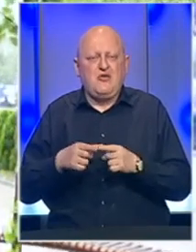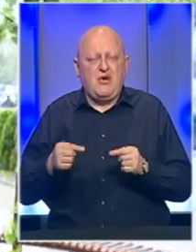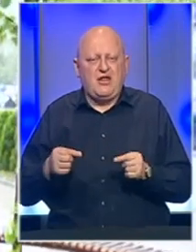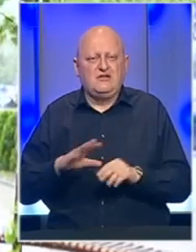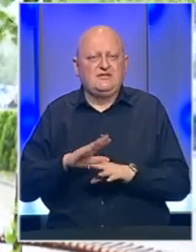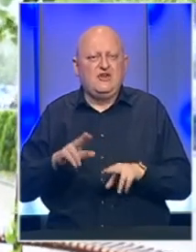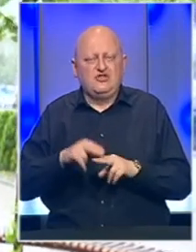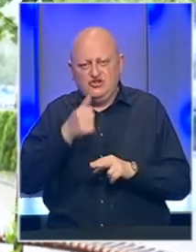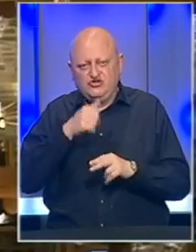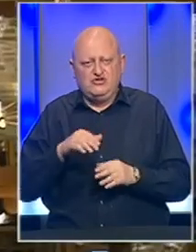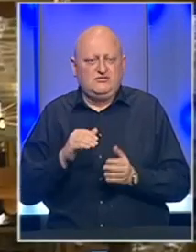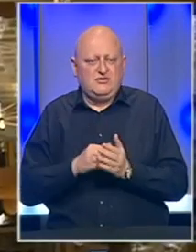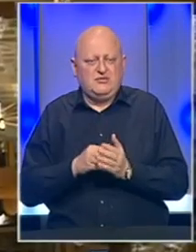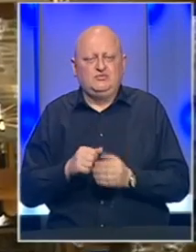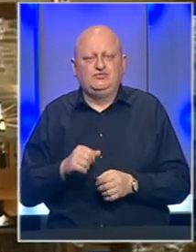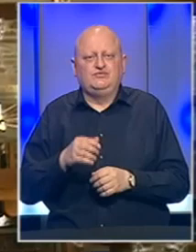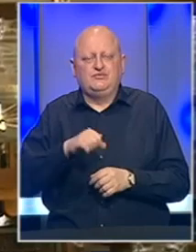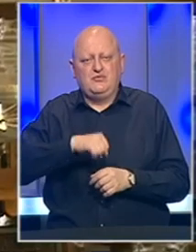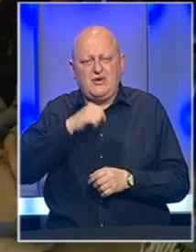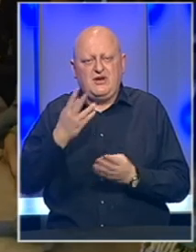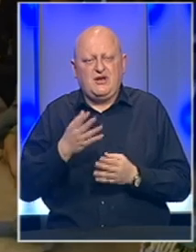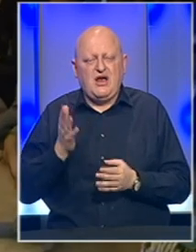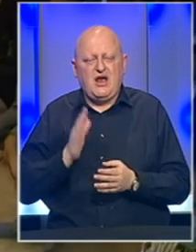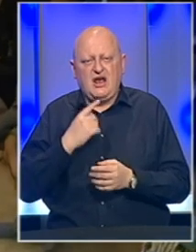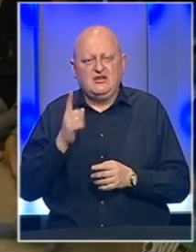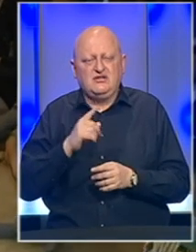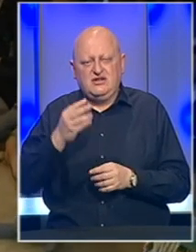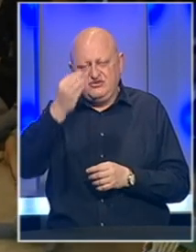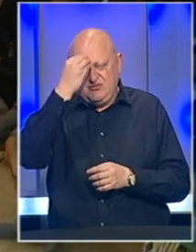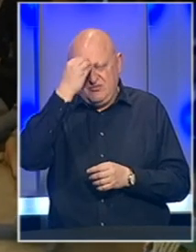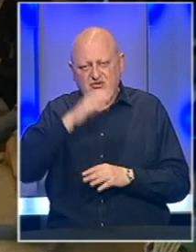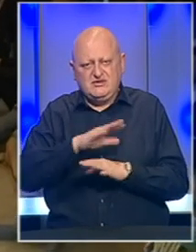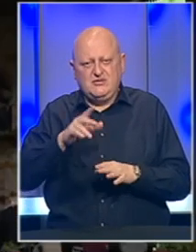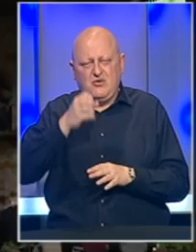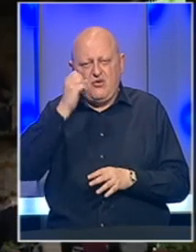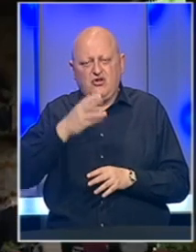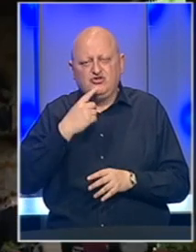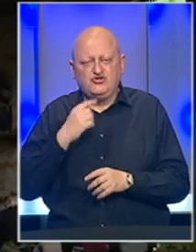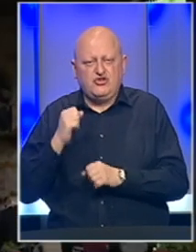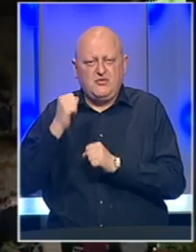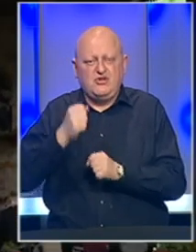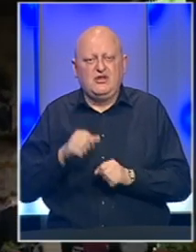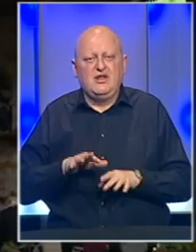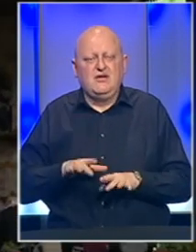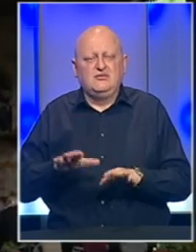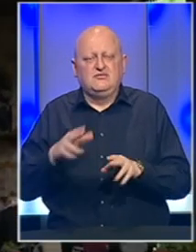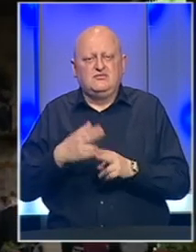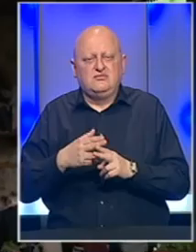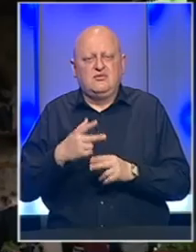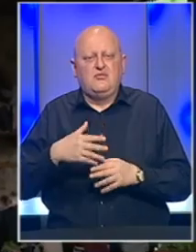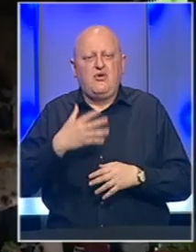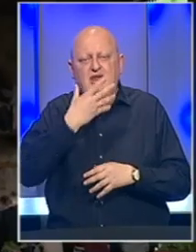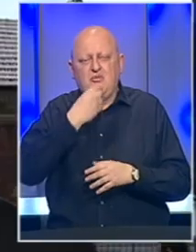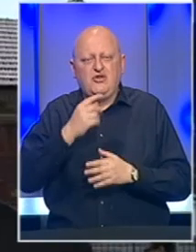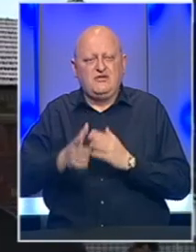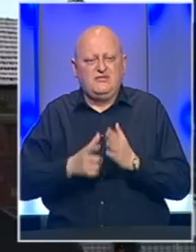sve ostalo što ide ostalo. Bajram, kako su građani kazali, neće pamtiti po svemu onom lošem što je donijela pandemija, već po blagodati